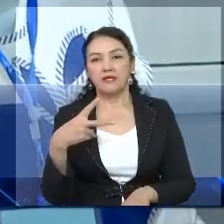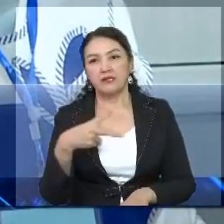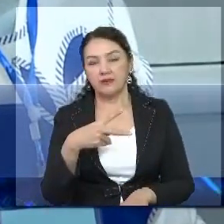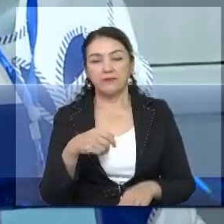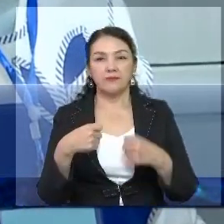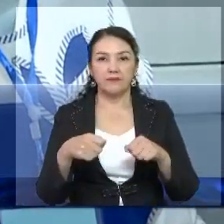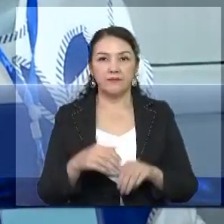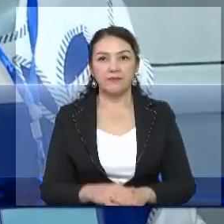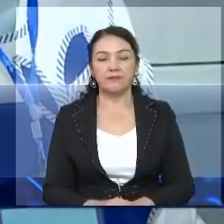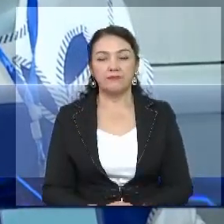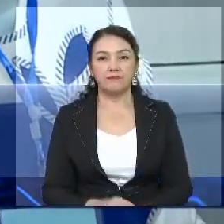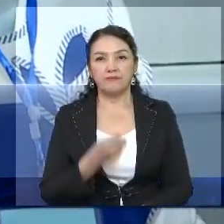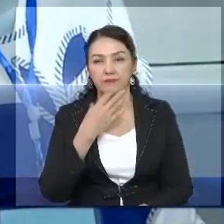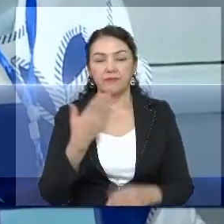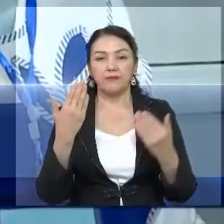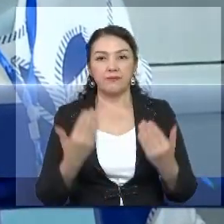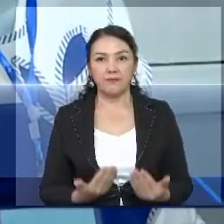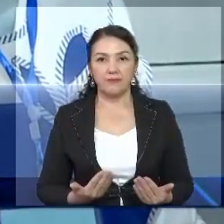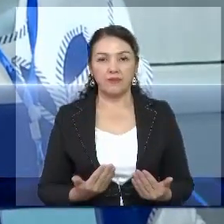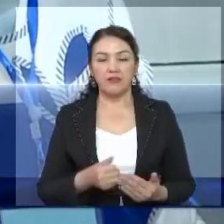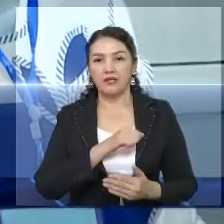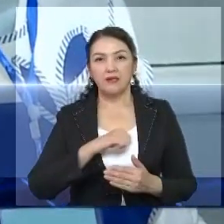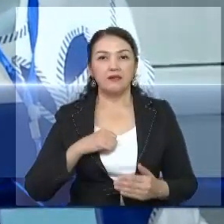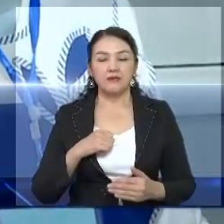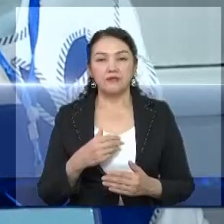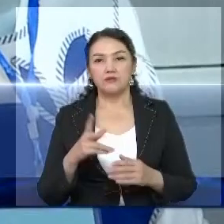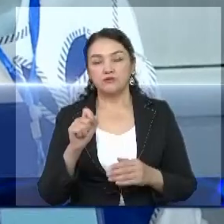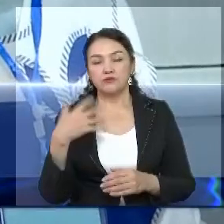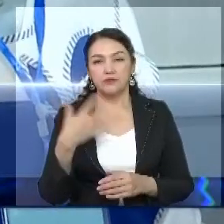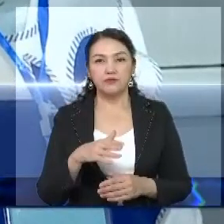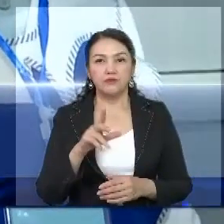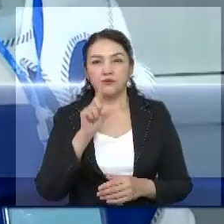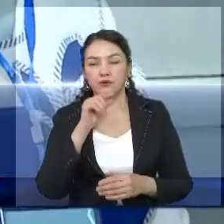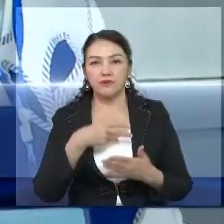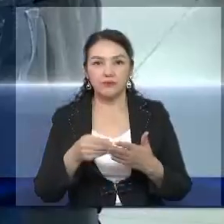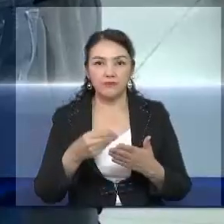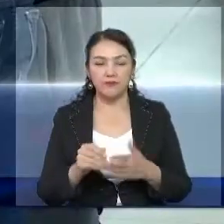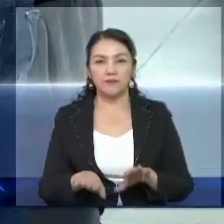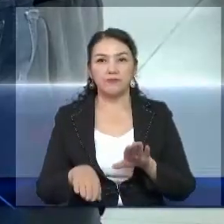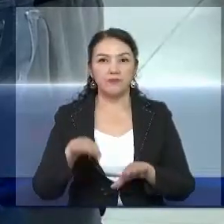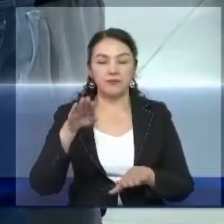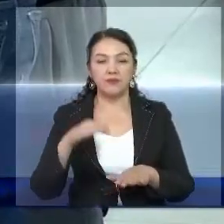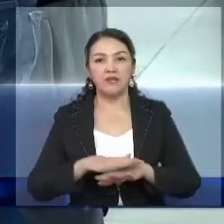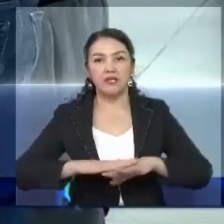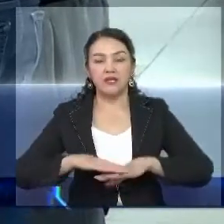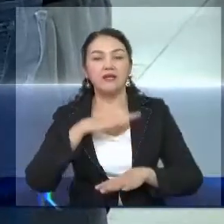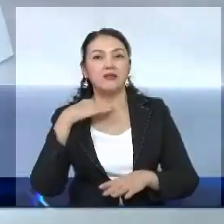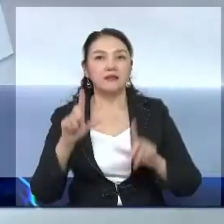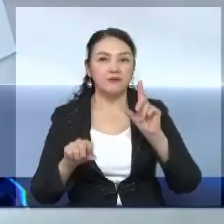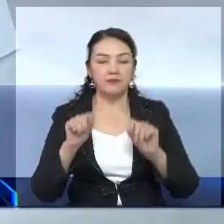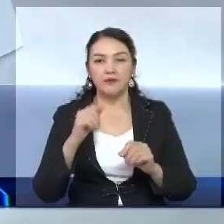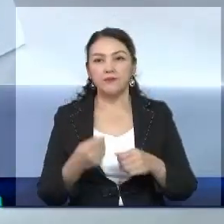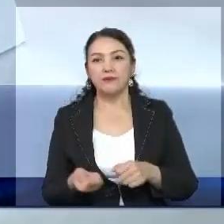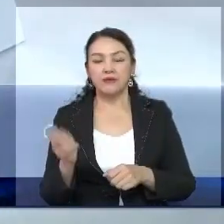сатамыз. Жақсы қазір 150 тауық алдым. Бәрі өсіп жатыр. Көбі жәрмеңкеге ет пен сүт өнімдері